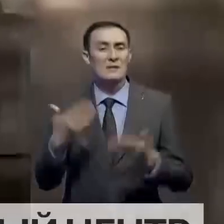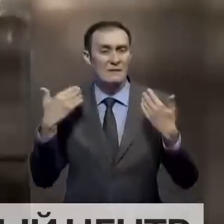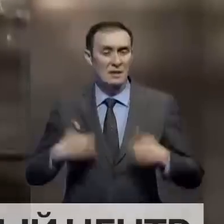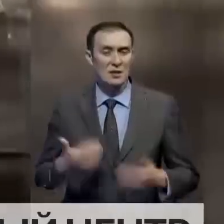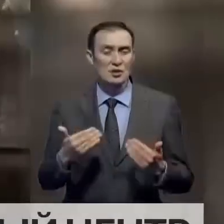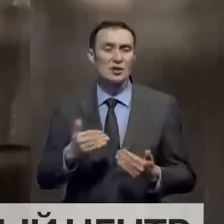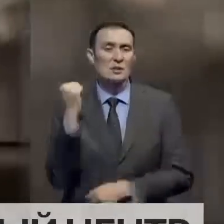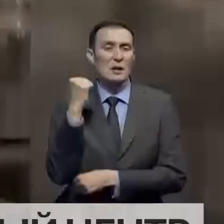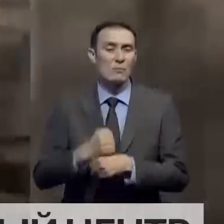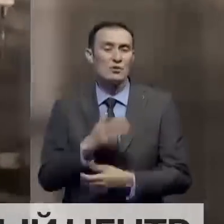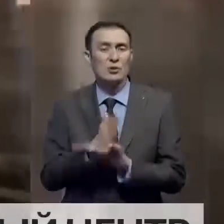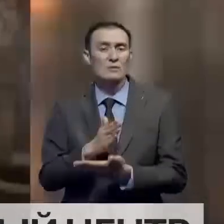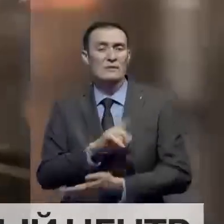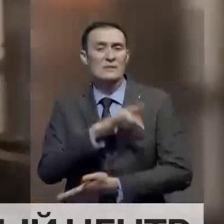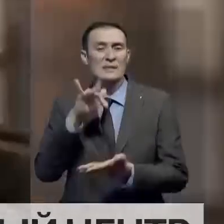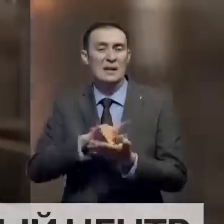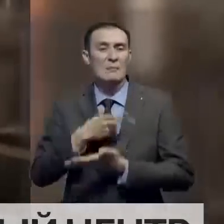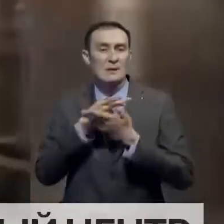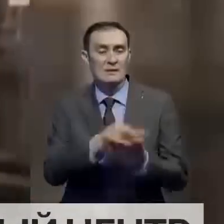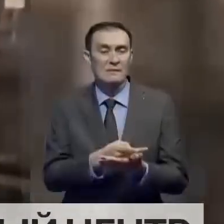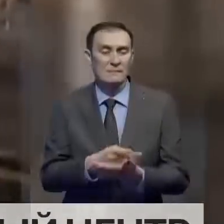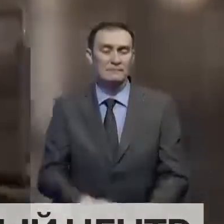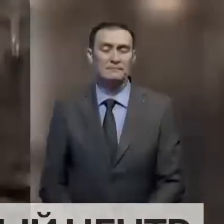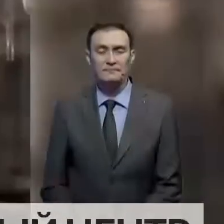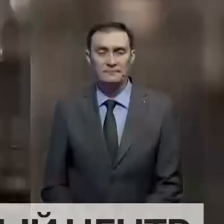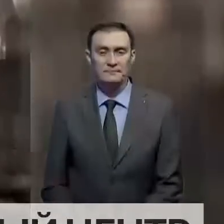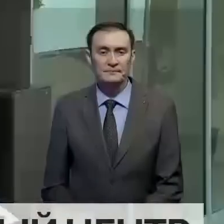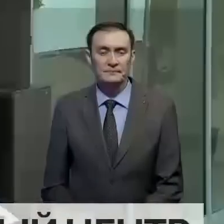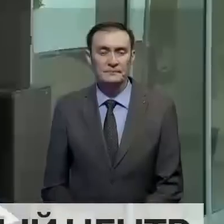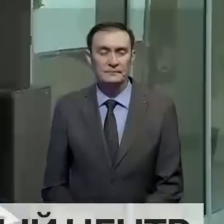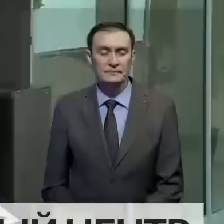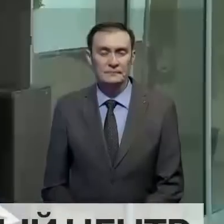Сейчас рабочие находятся в центральной больнице Темирского района.